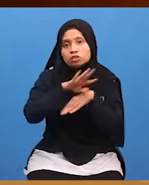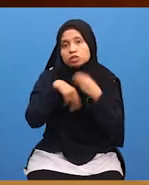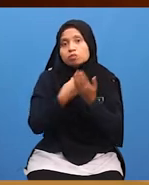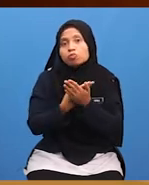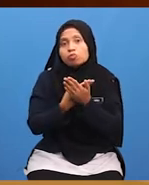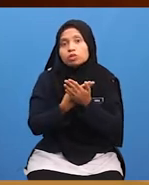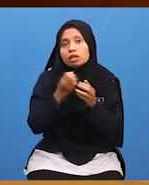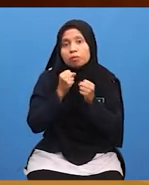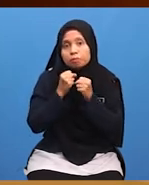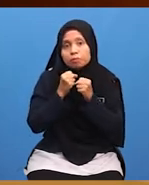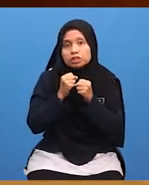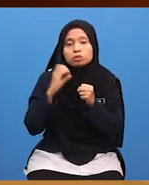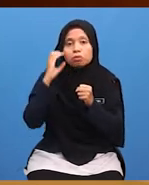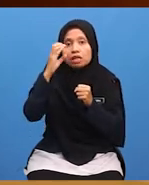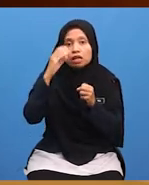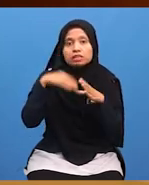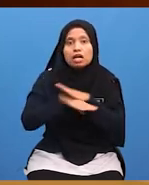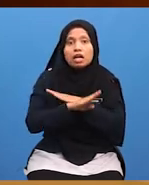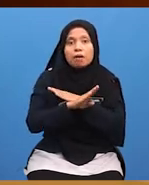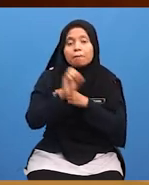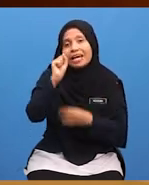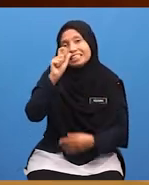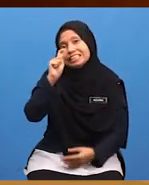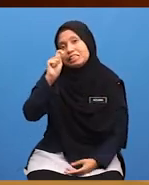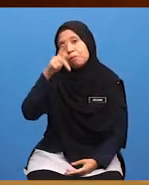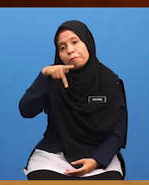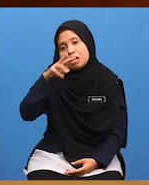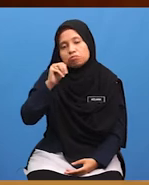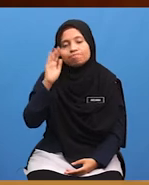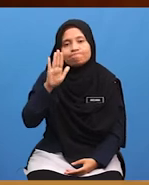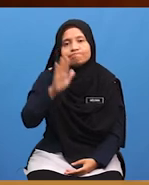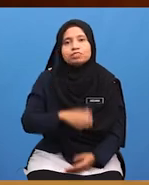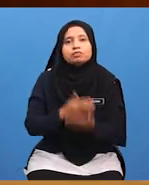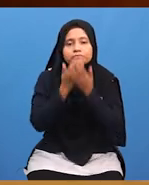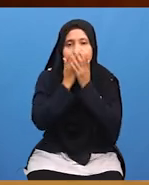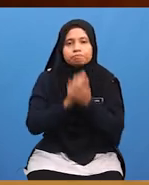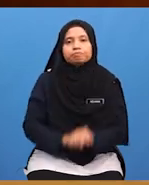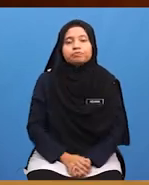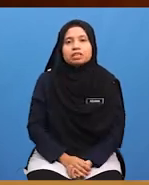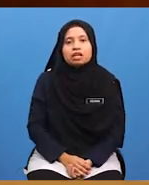mendapat keputusan yang cemerlang dalam peperiksaan STPM nanti. Amin.